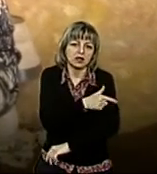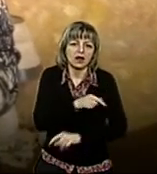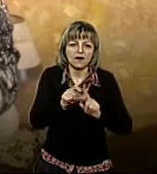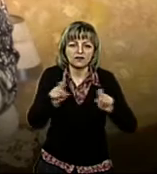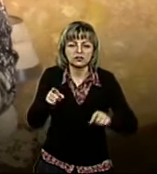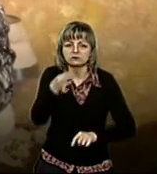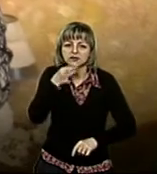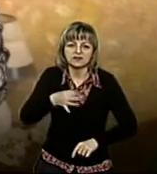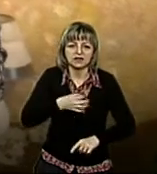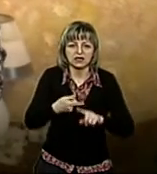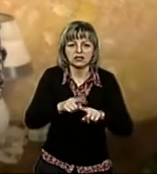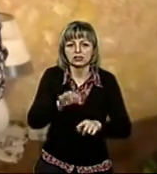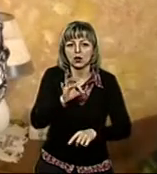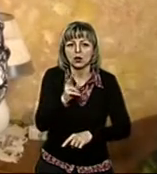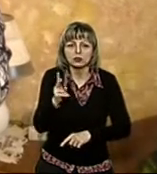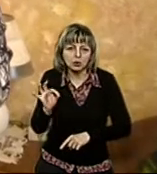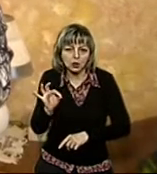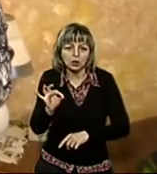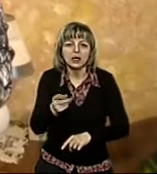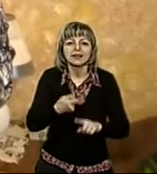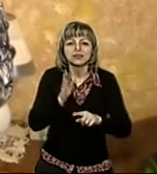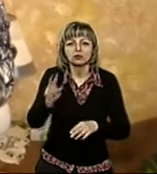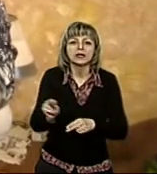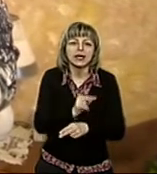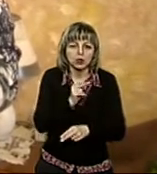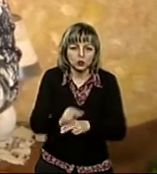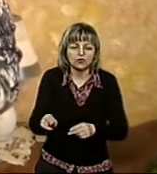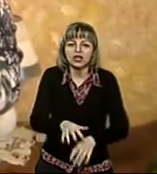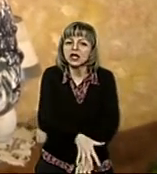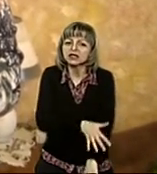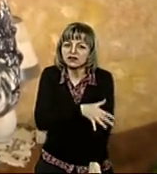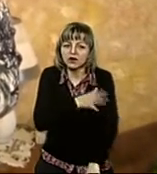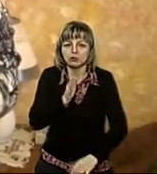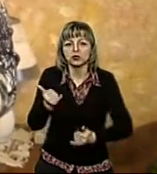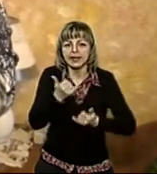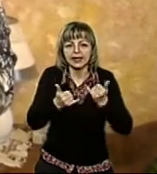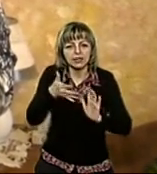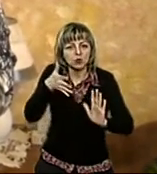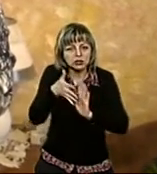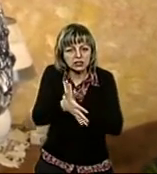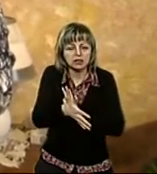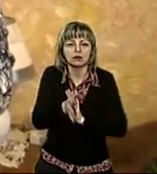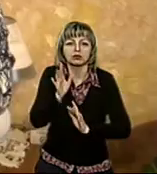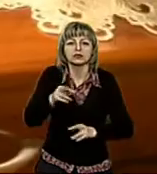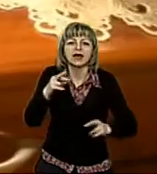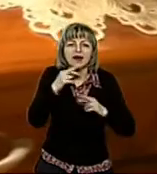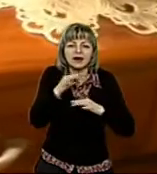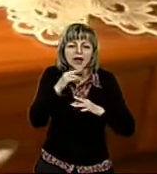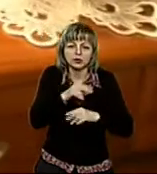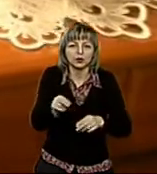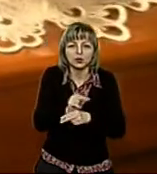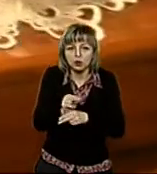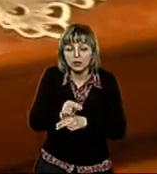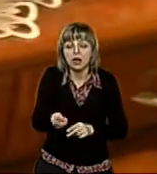мені відразу сказали, що це онкологія, що це буде лікування тривале, буде хіміотерапія, буде радіологія.